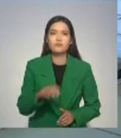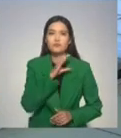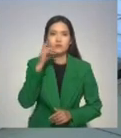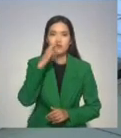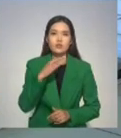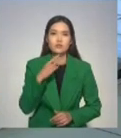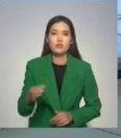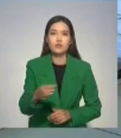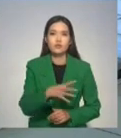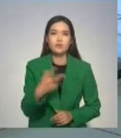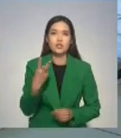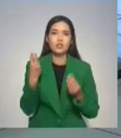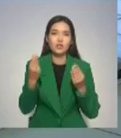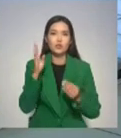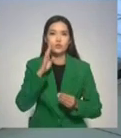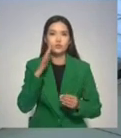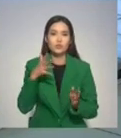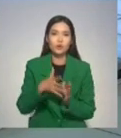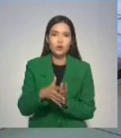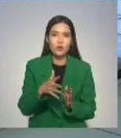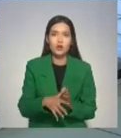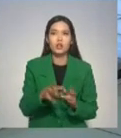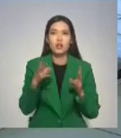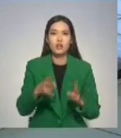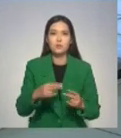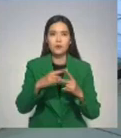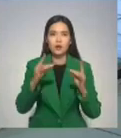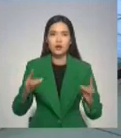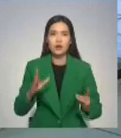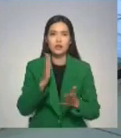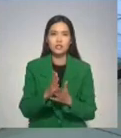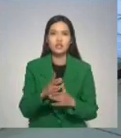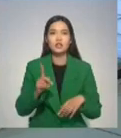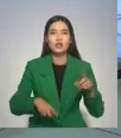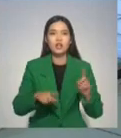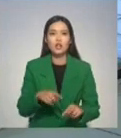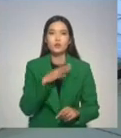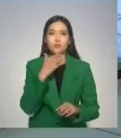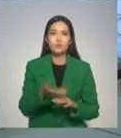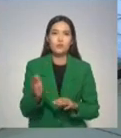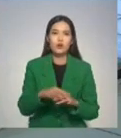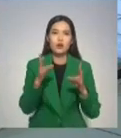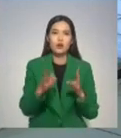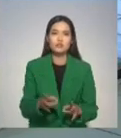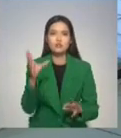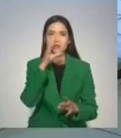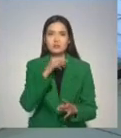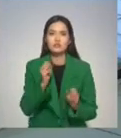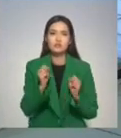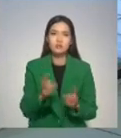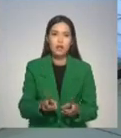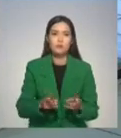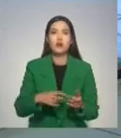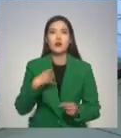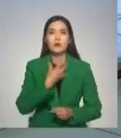Солтүстік Қазақстан облысында екі ірі су қоймасындағы көпірлер апатты жағдайда тұр. Әбден тозған өткел бөгетке қауіп төндіре бастаған.